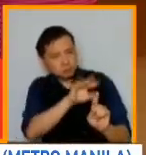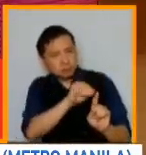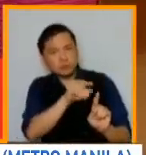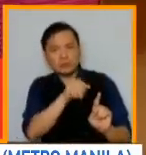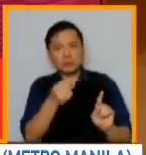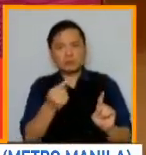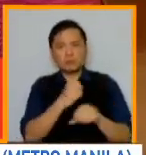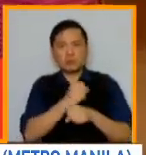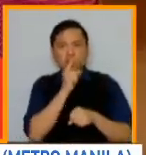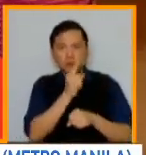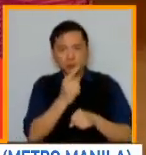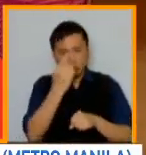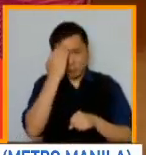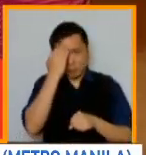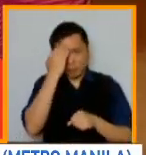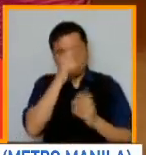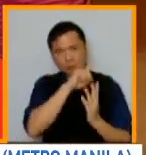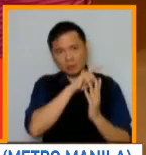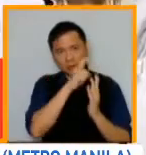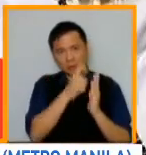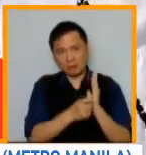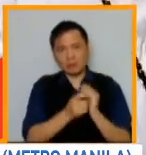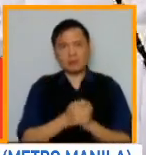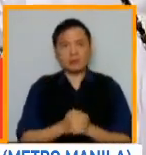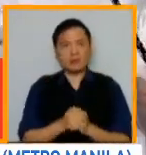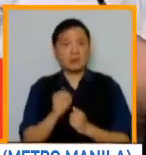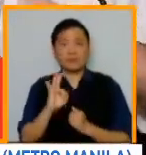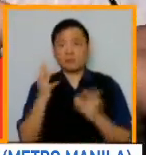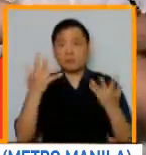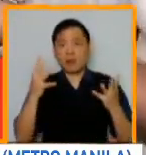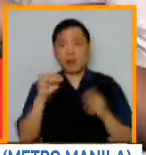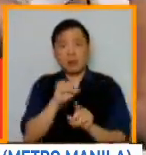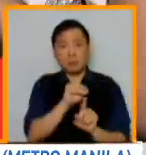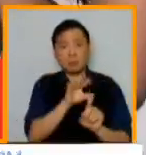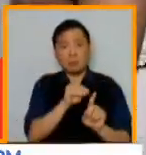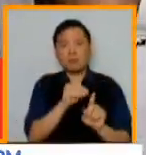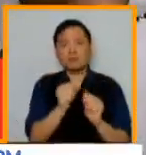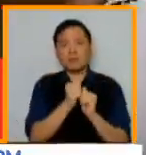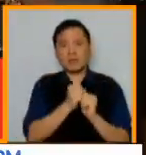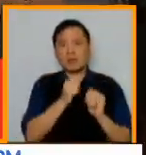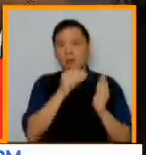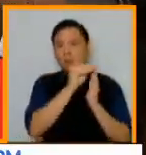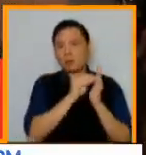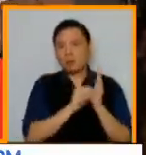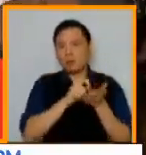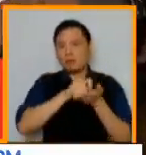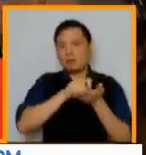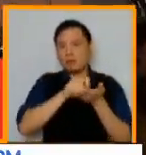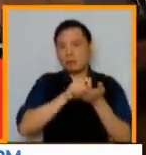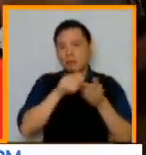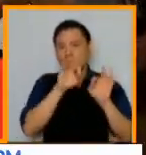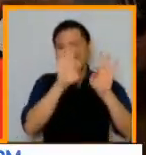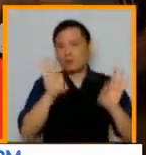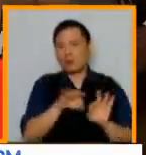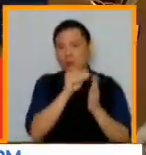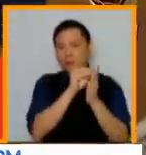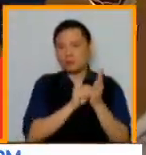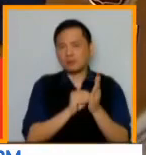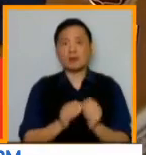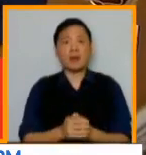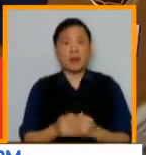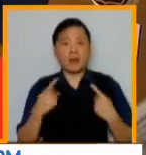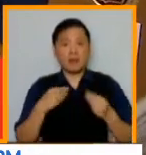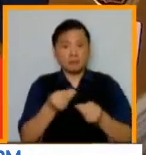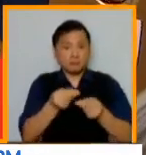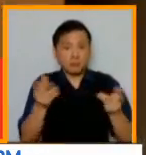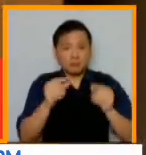may mano-mano namang pag-fill up ng information. May mga numerong ibinibigay sa mga papasok para malaman kung saan sila uupo. May